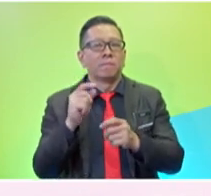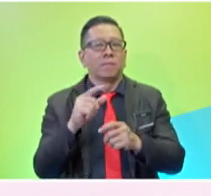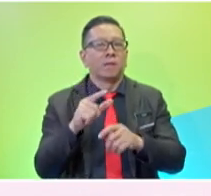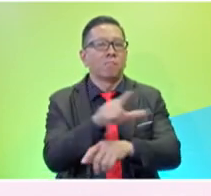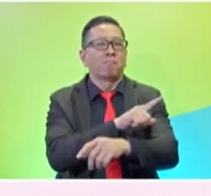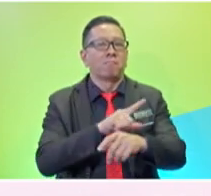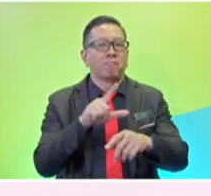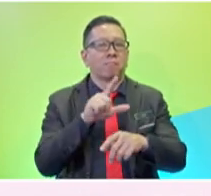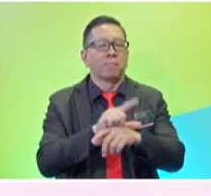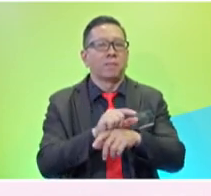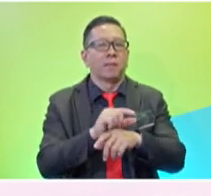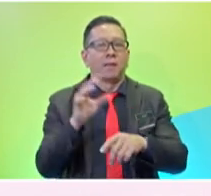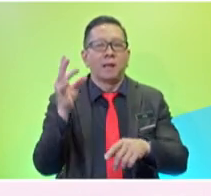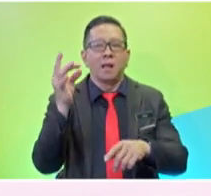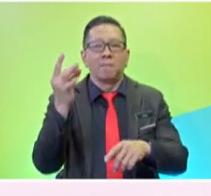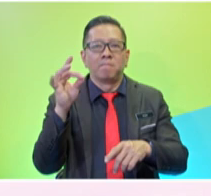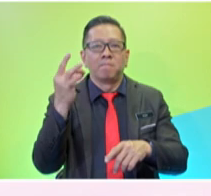85 M2